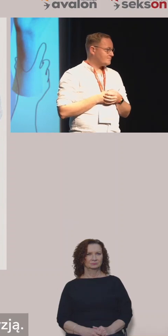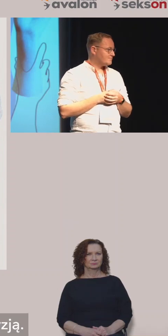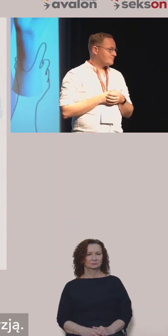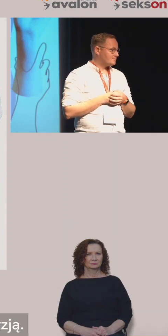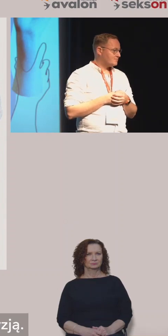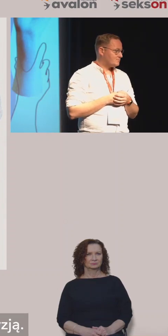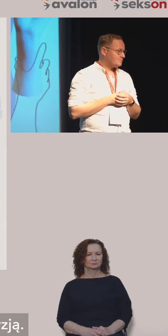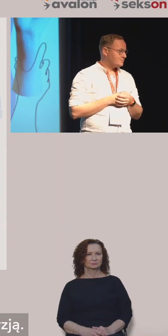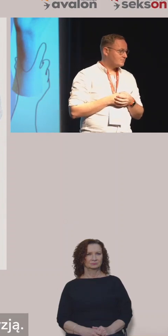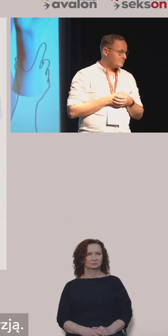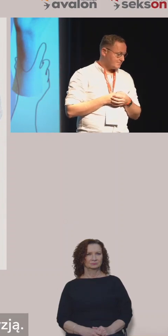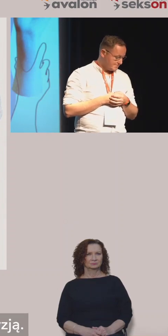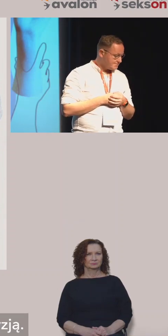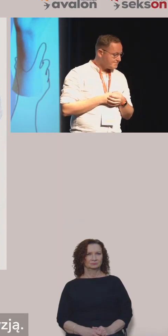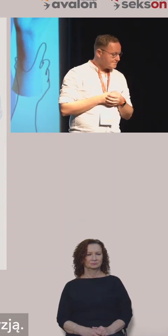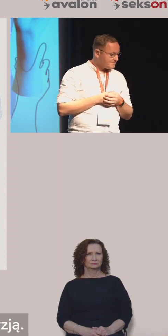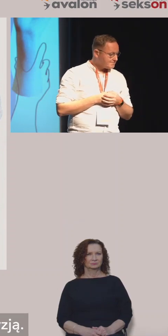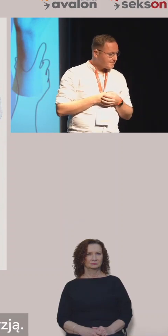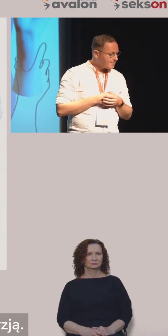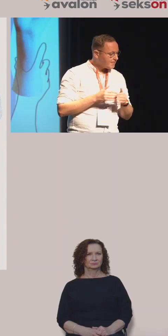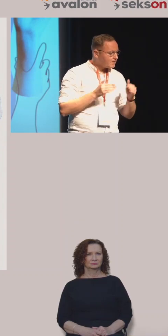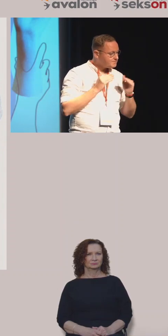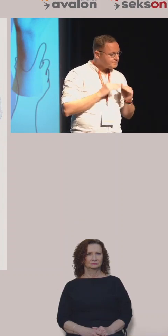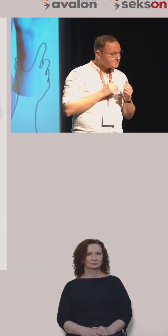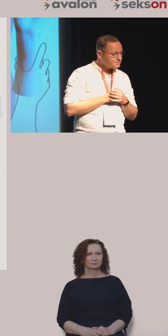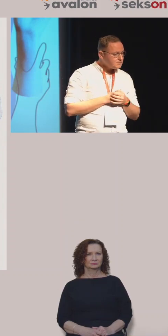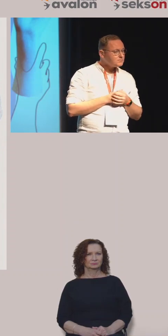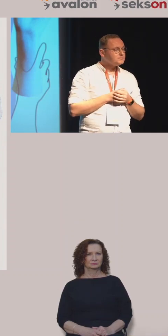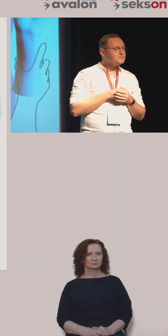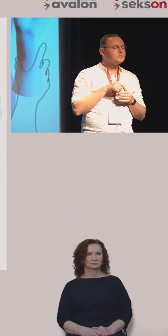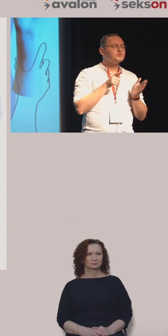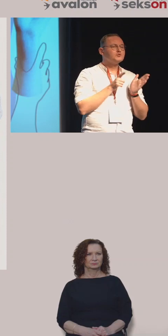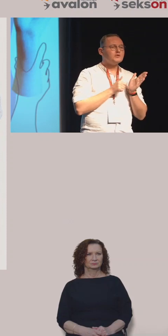Tak naprawdę moja świadomość jest moją decyzją.